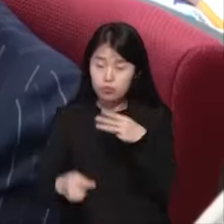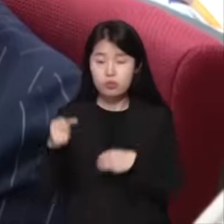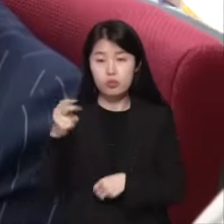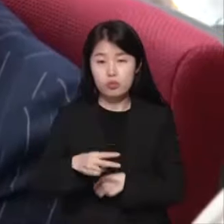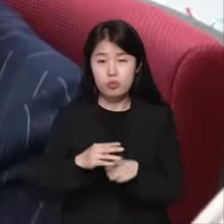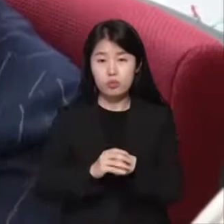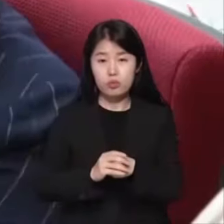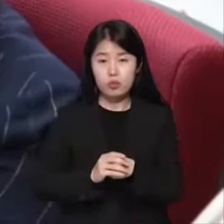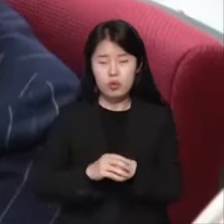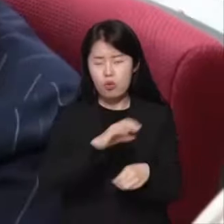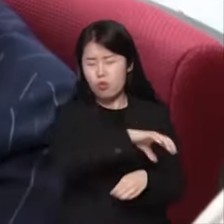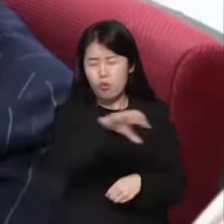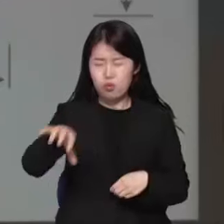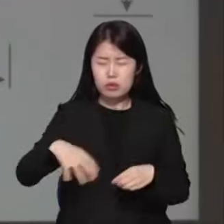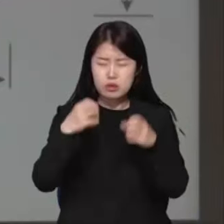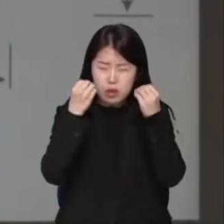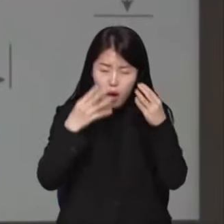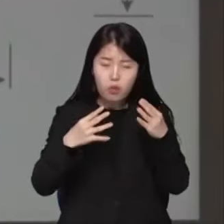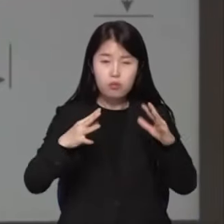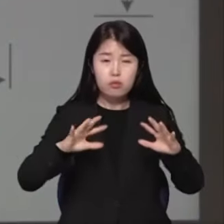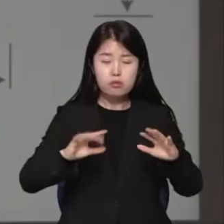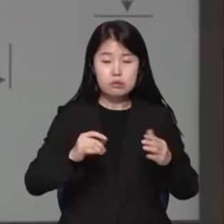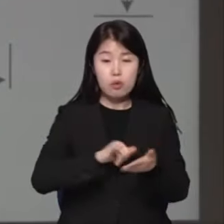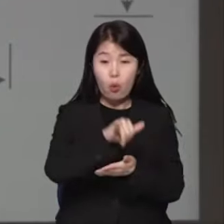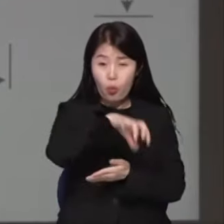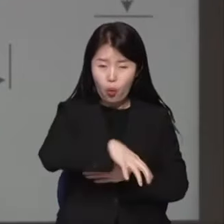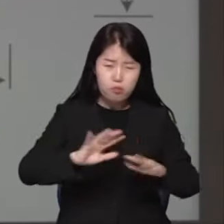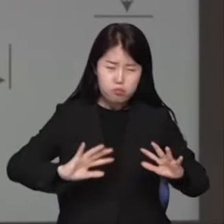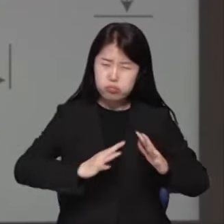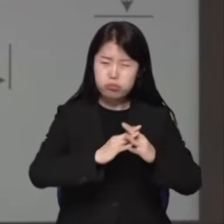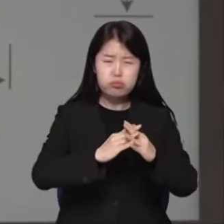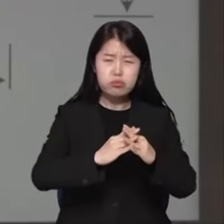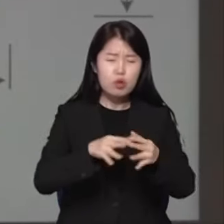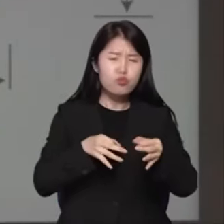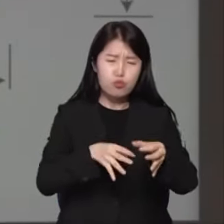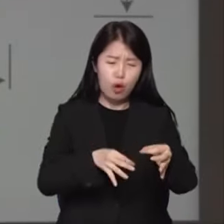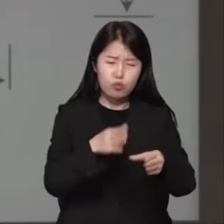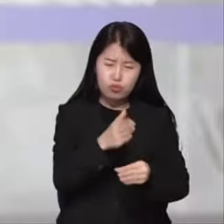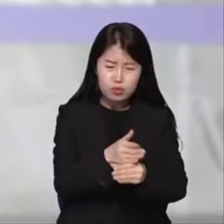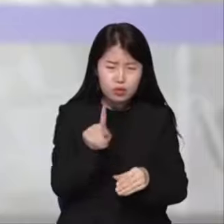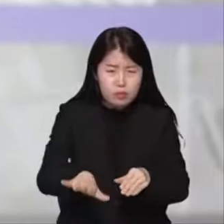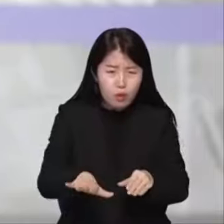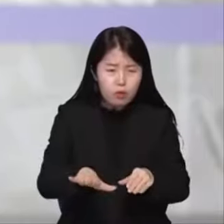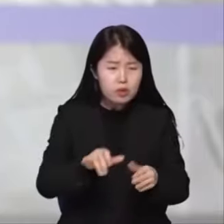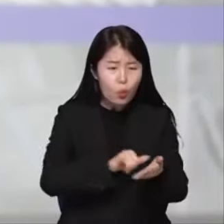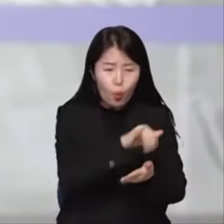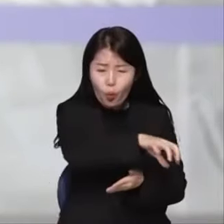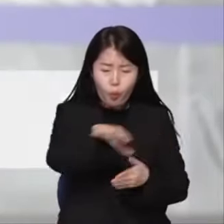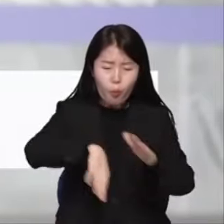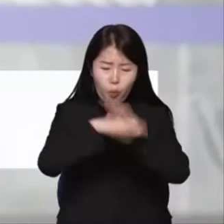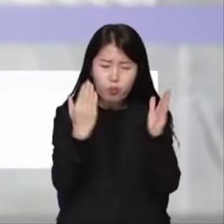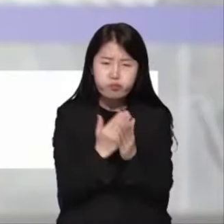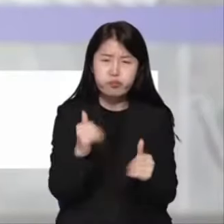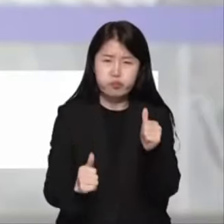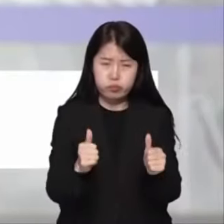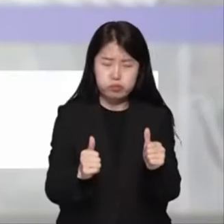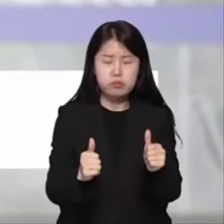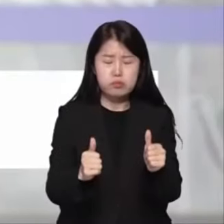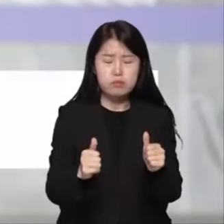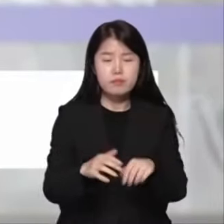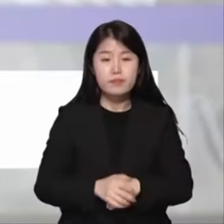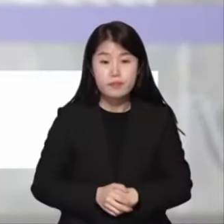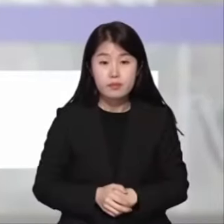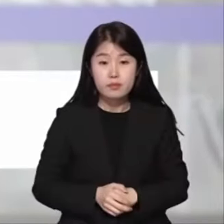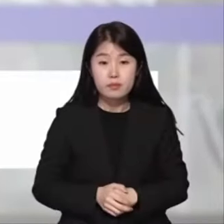이어지고 있다고 지적했습니다. 공항 간 무안 경쟁이 곧 시작된다는 겁니다. 광주와 전남과 무안을 다 살릴 수